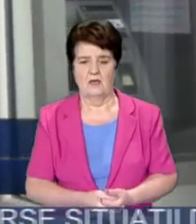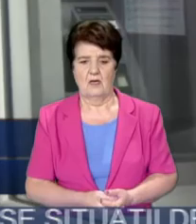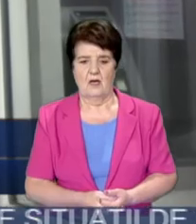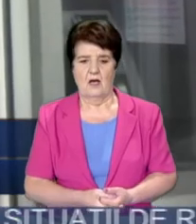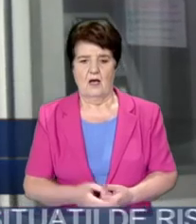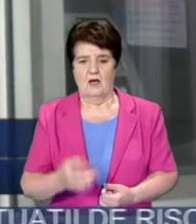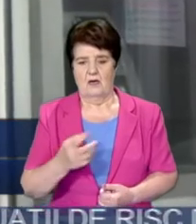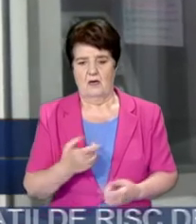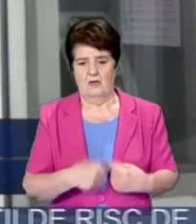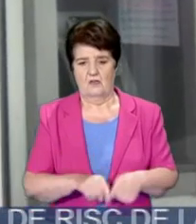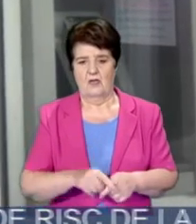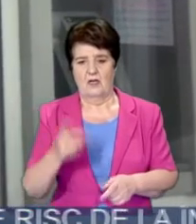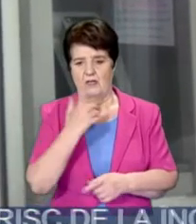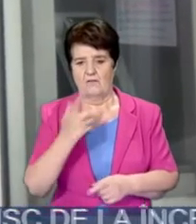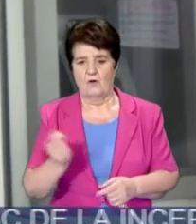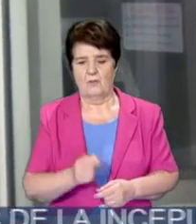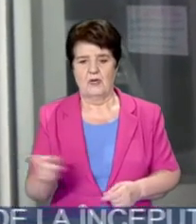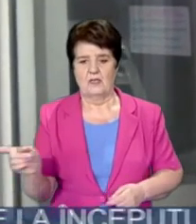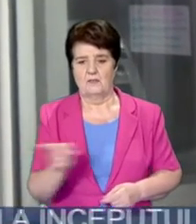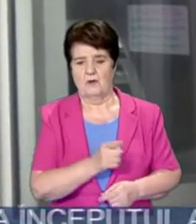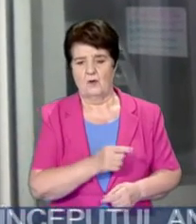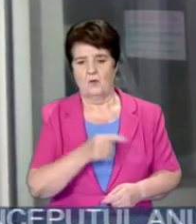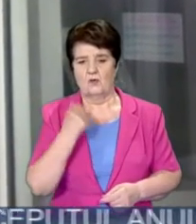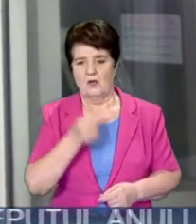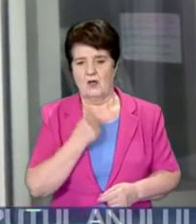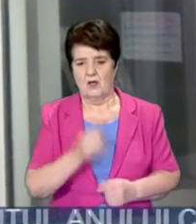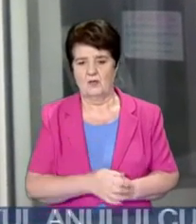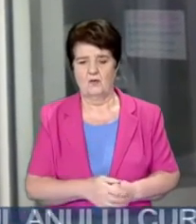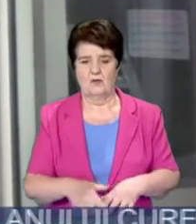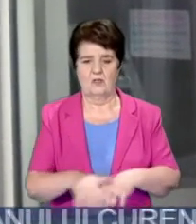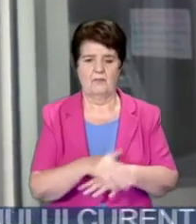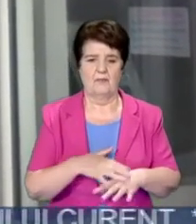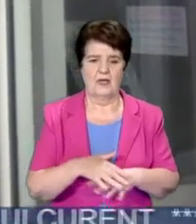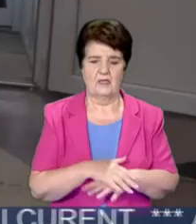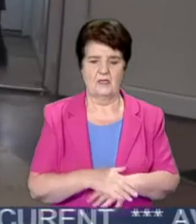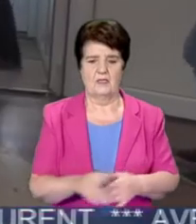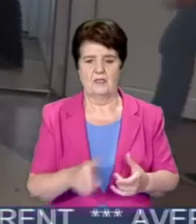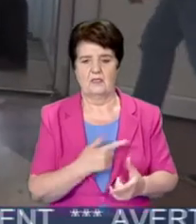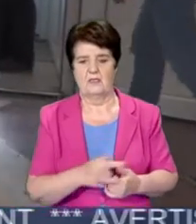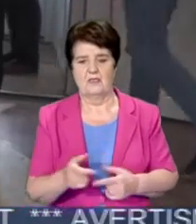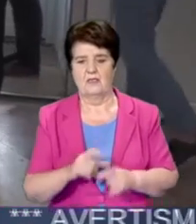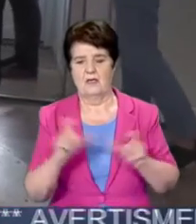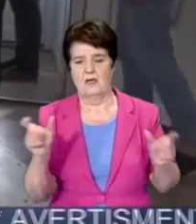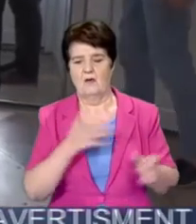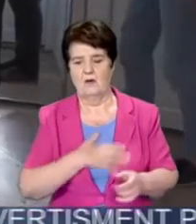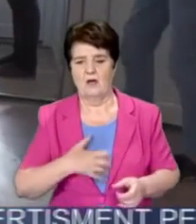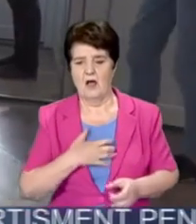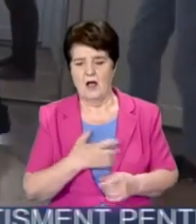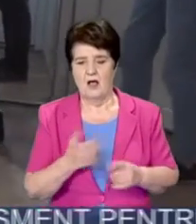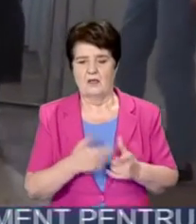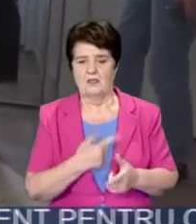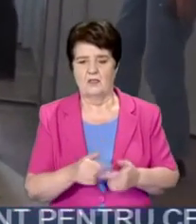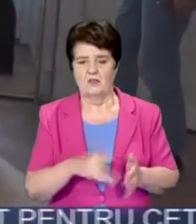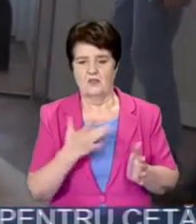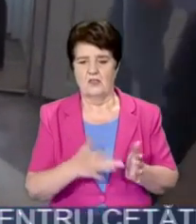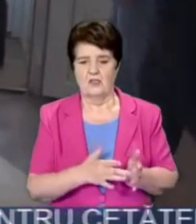Am primit astfel de informații pe tot parcursul anului, fie în piață, apoi la Comitetul Executiv al Găgăuziei, apoi în centrul